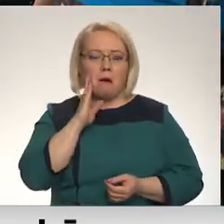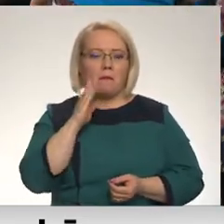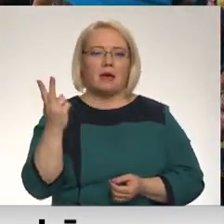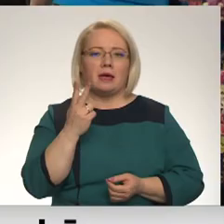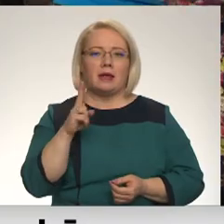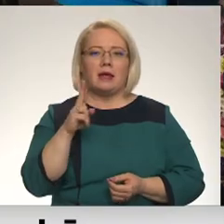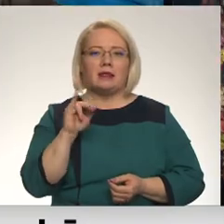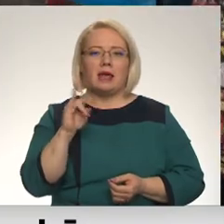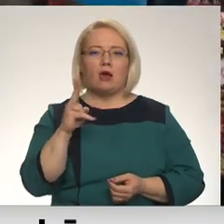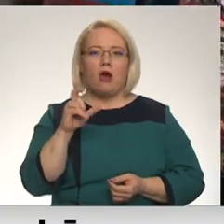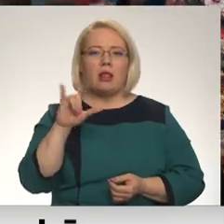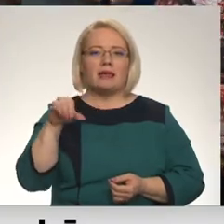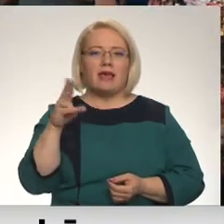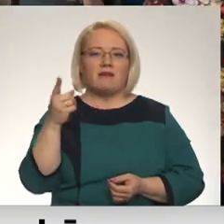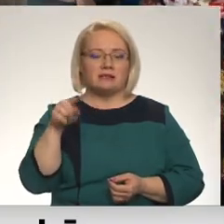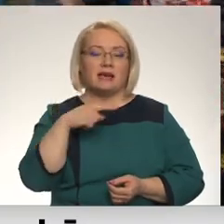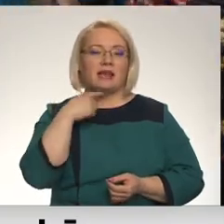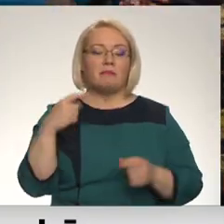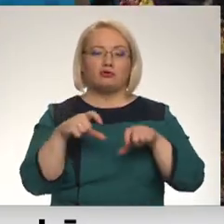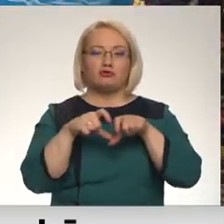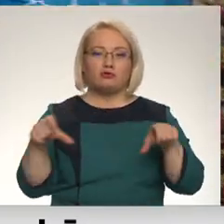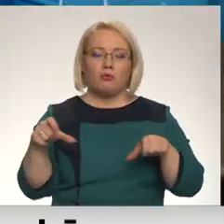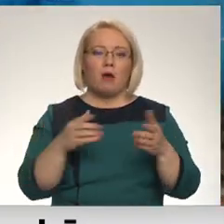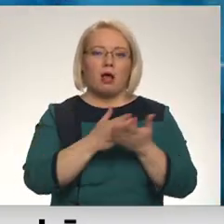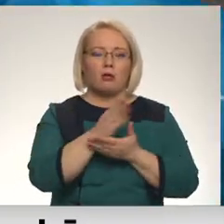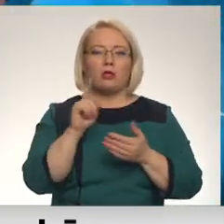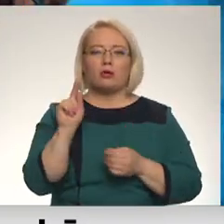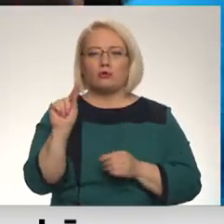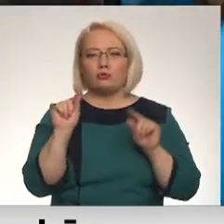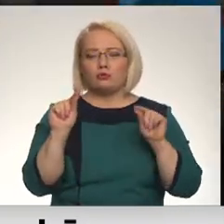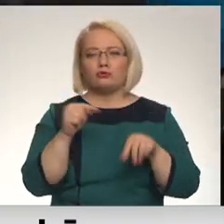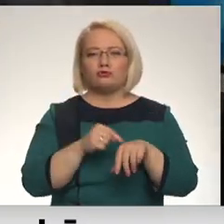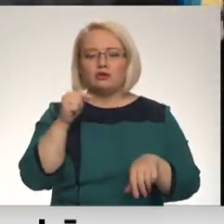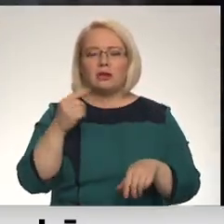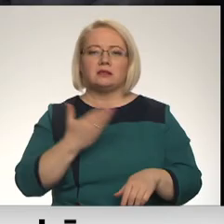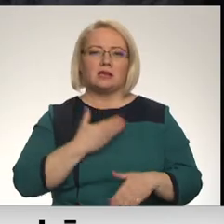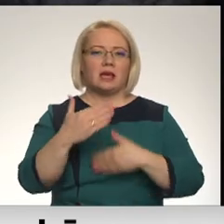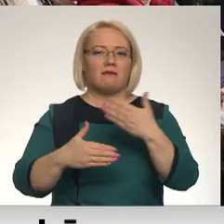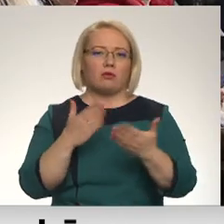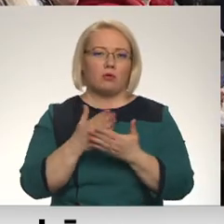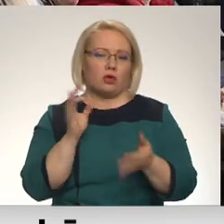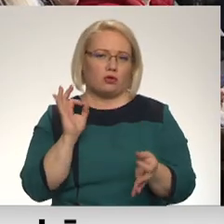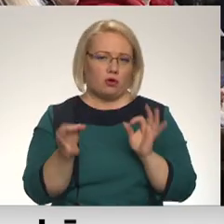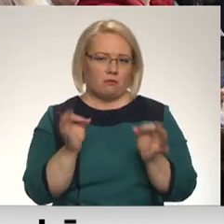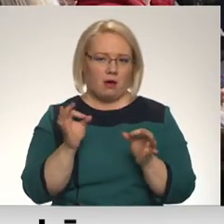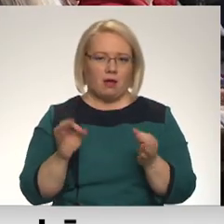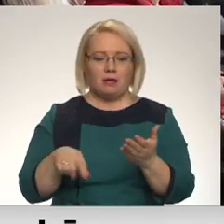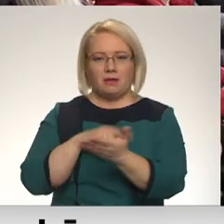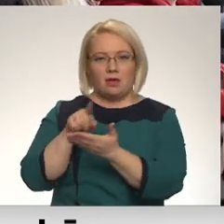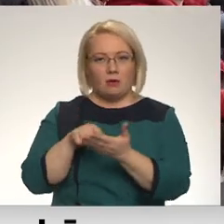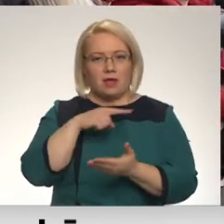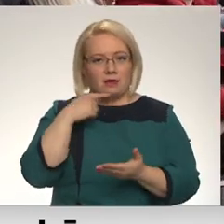no Mikolājivas. Uz skolu gribas doties, lai kaut nedaudz šķistu, ka dzīve ir normāli. Gribas iet uz